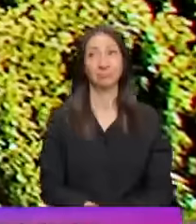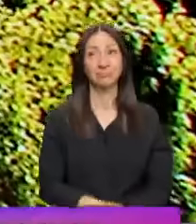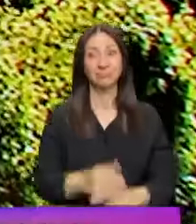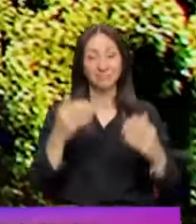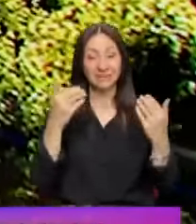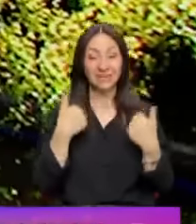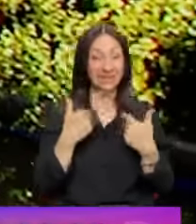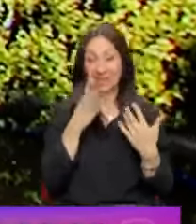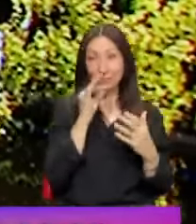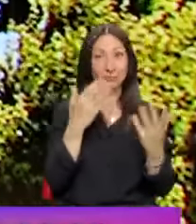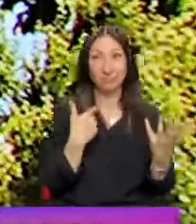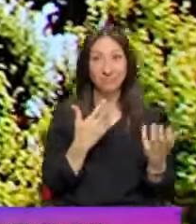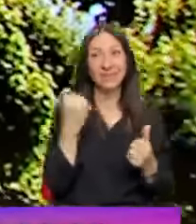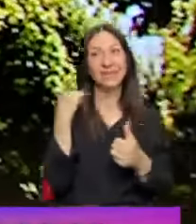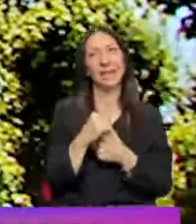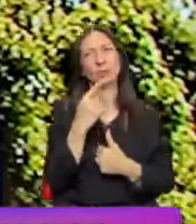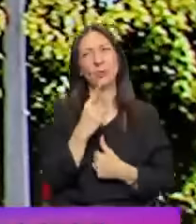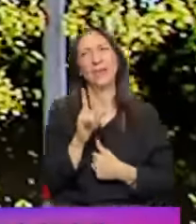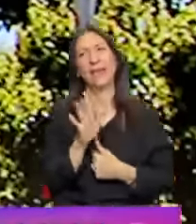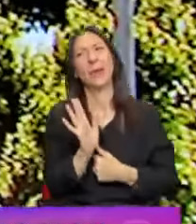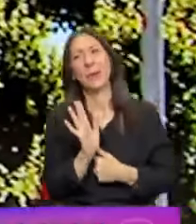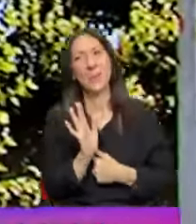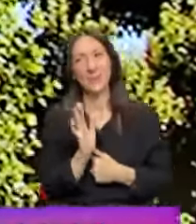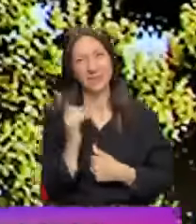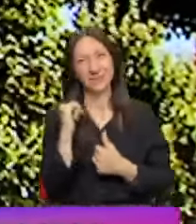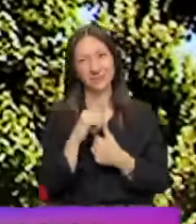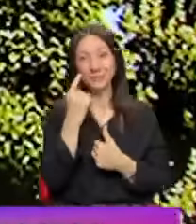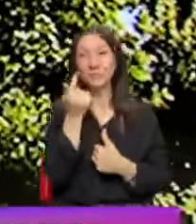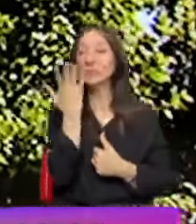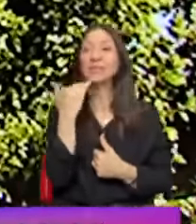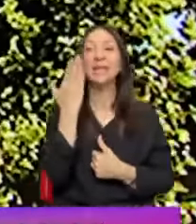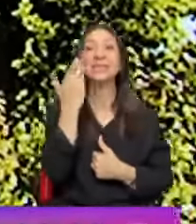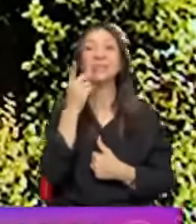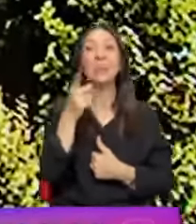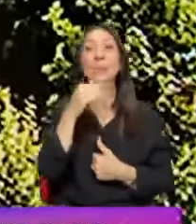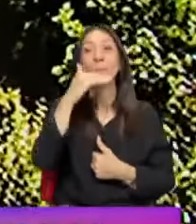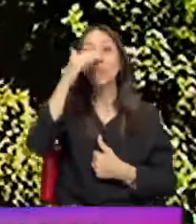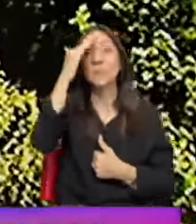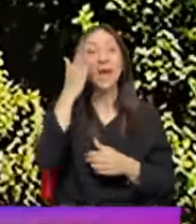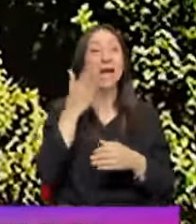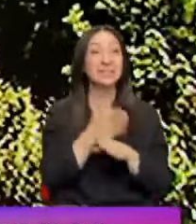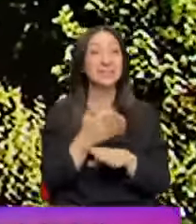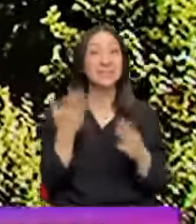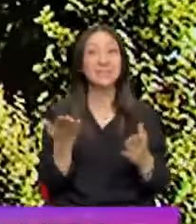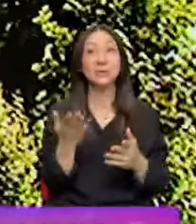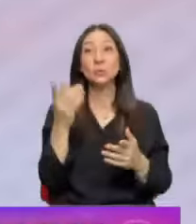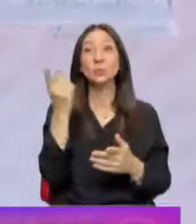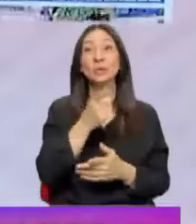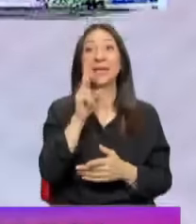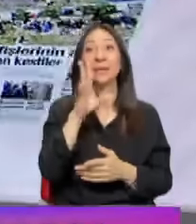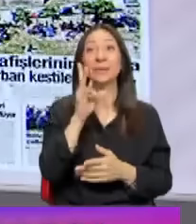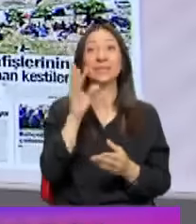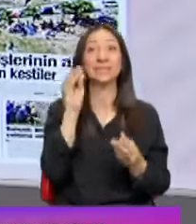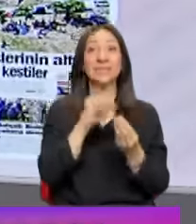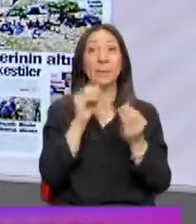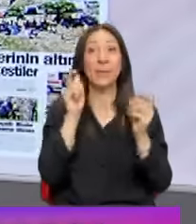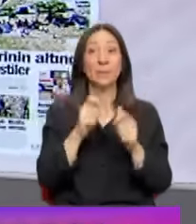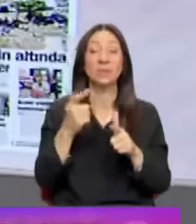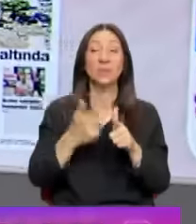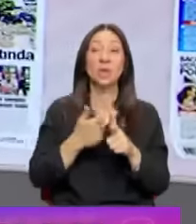Tarafımızı belli etmiştik, tekrar etmeye gerek yoktur diye düşünüyorum. Az evvel izleyicimiz Bayram Asıl %25 zam